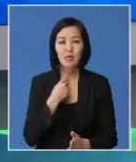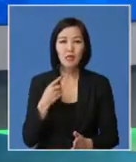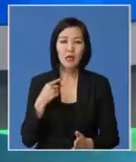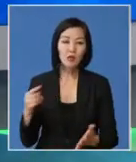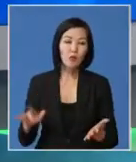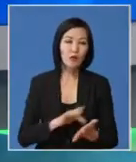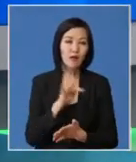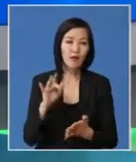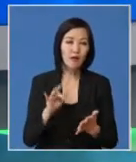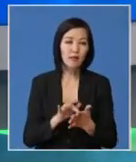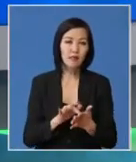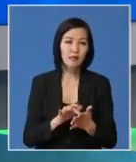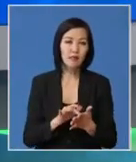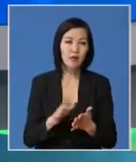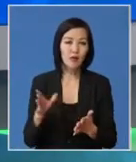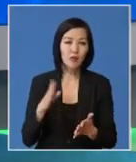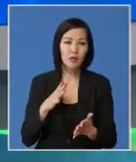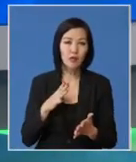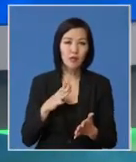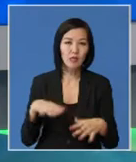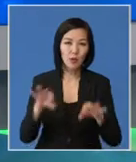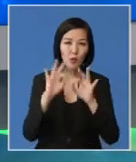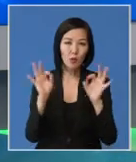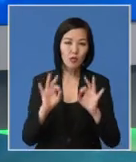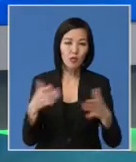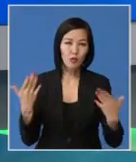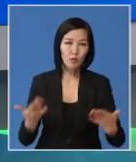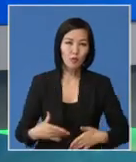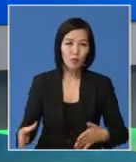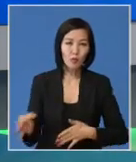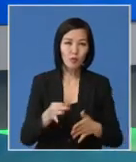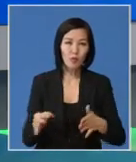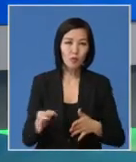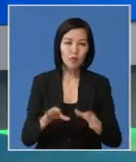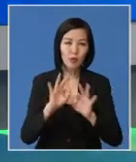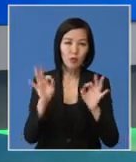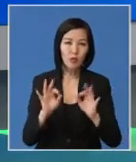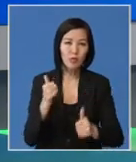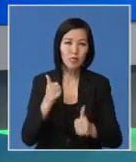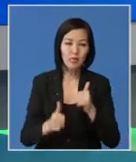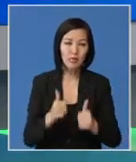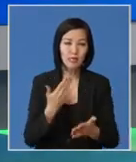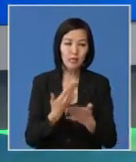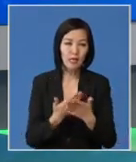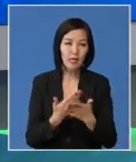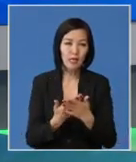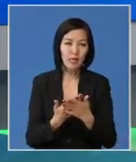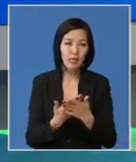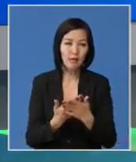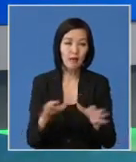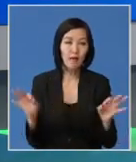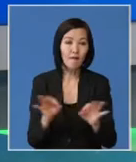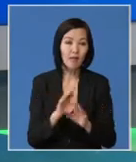Өнерлі істе жеміс бар, өрелі істе жеңіс бар. Талдықорған қаласында өткен өнерім өмірім облыстық өнер сайысы соған дәлел. Дәстүрлі